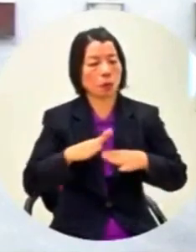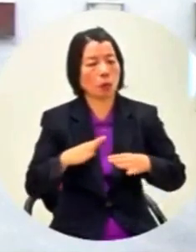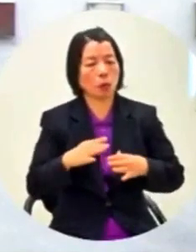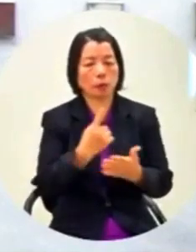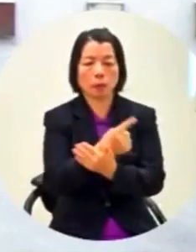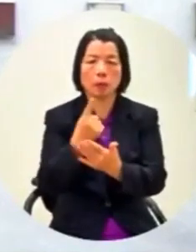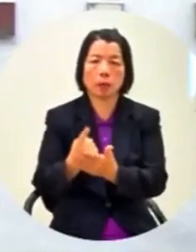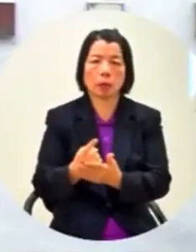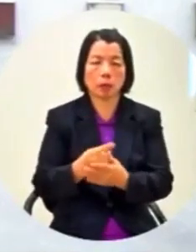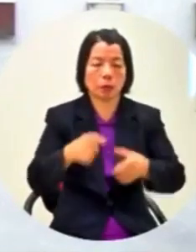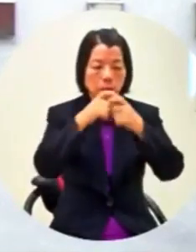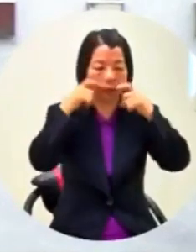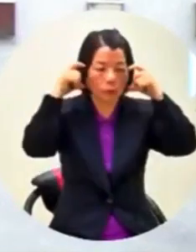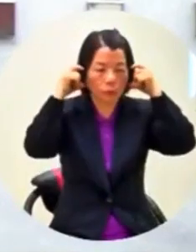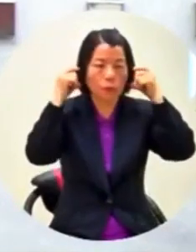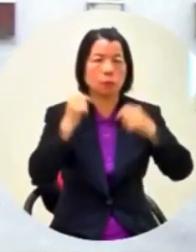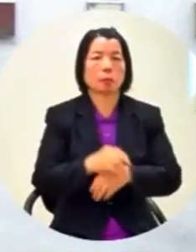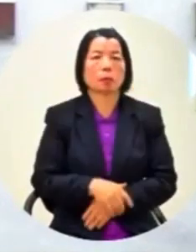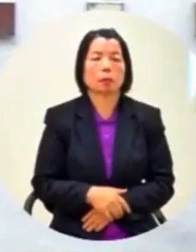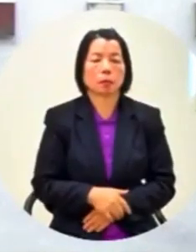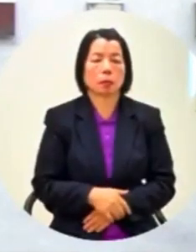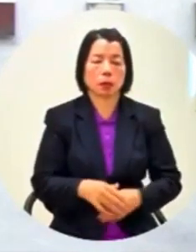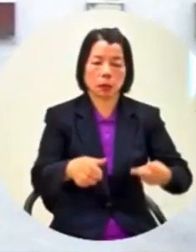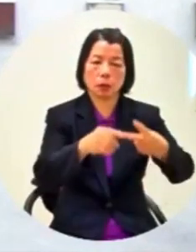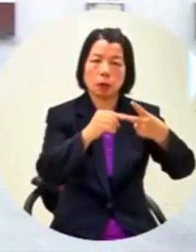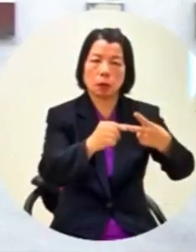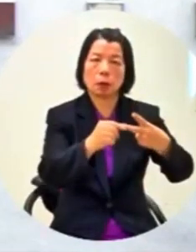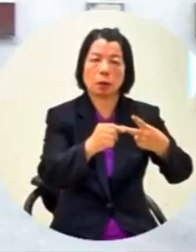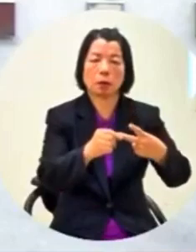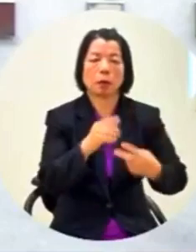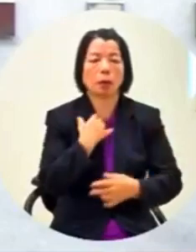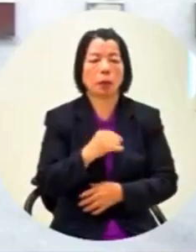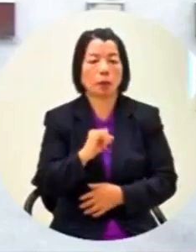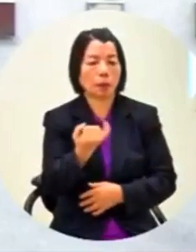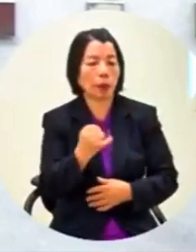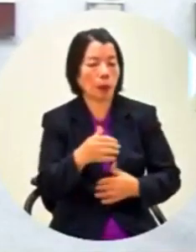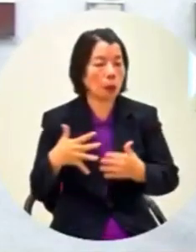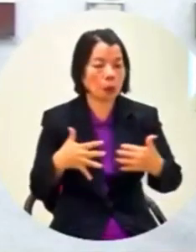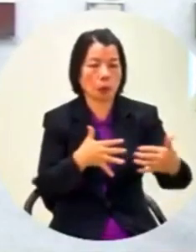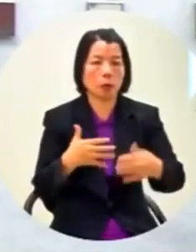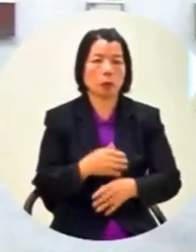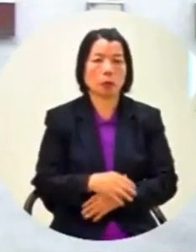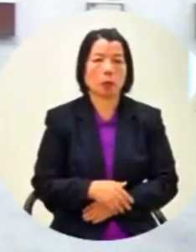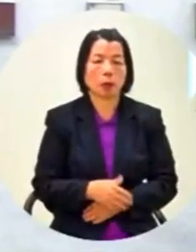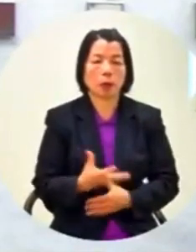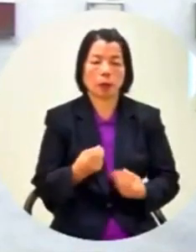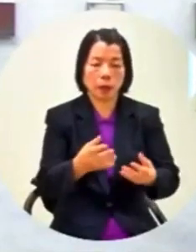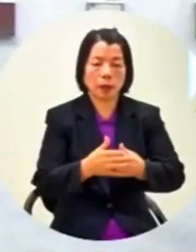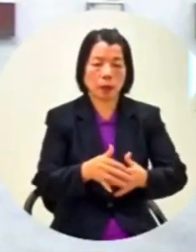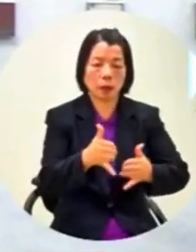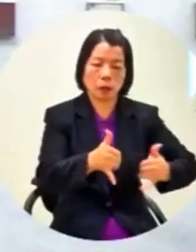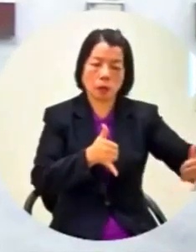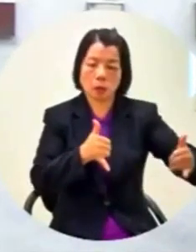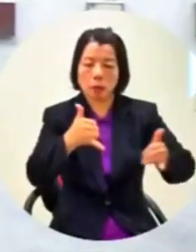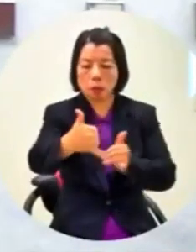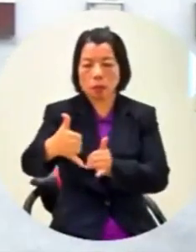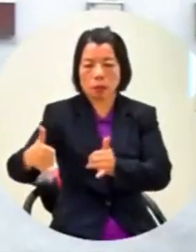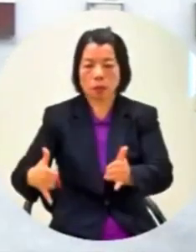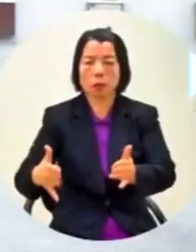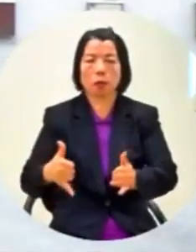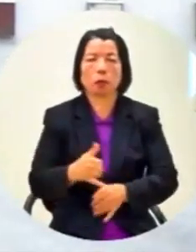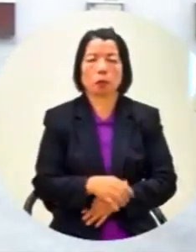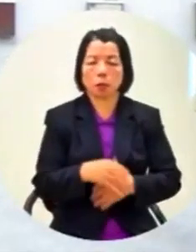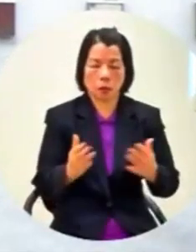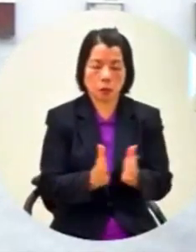都把口罩戴起来。第二，被询的官员从来也没有采取梅花座，每一个间隔都一公